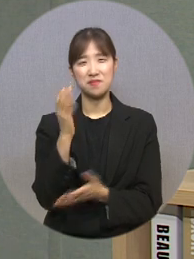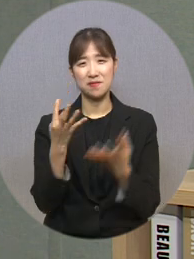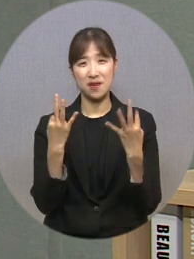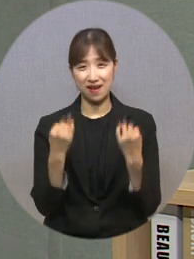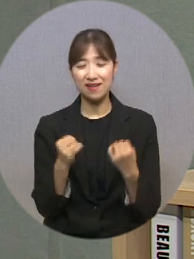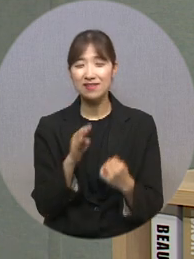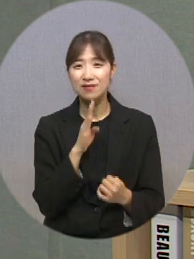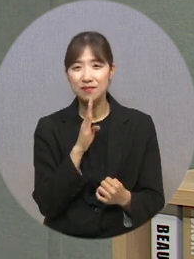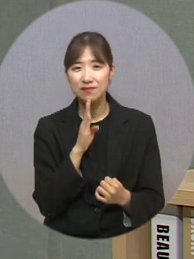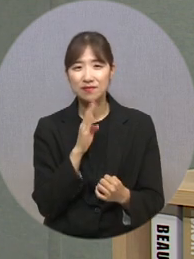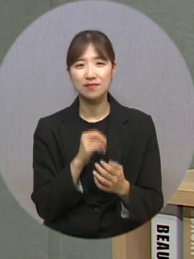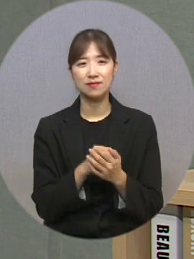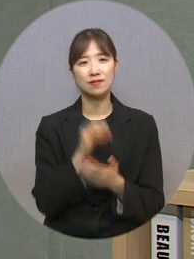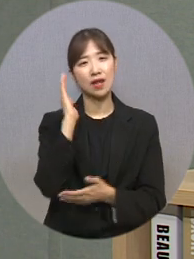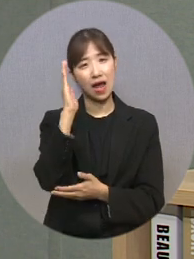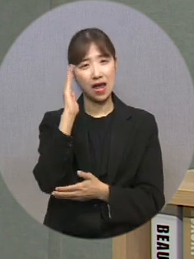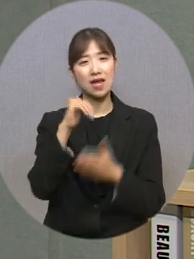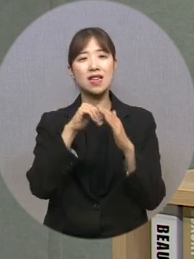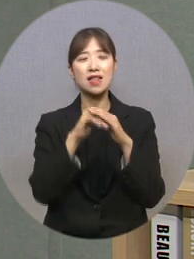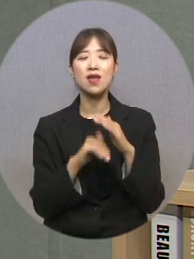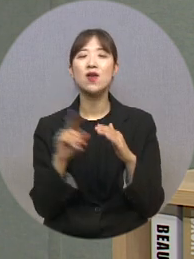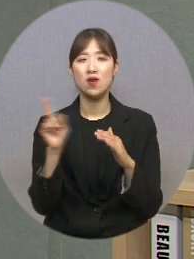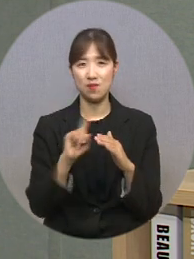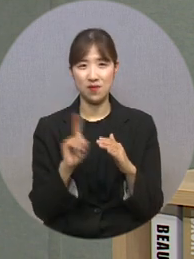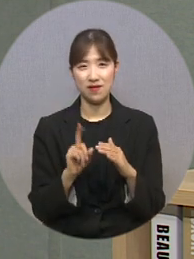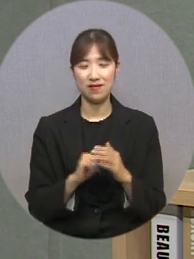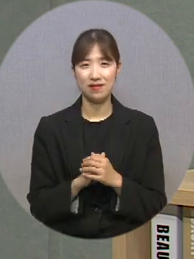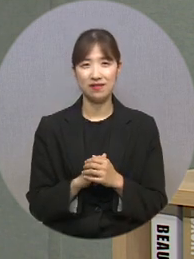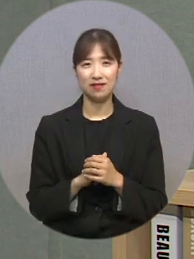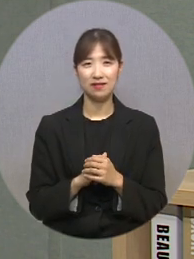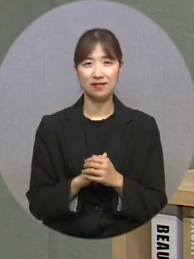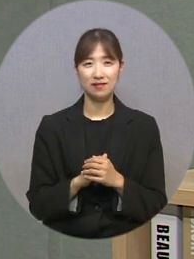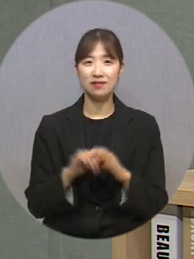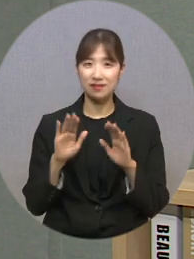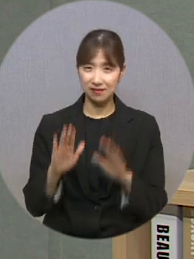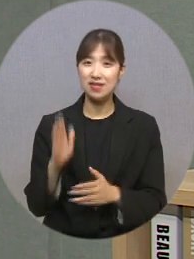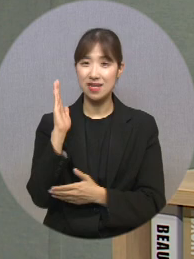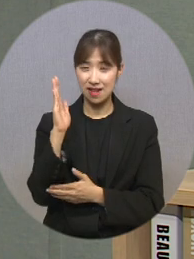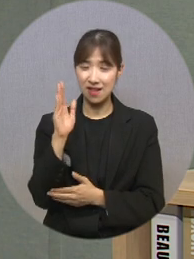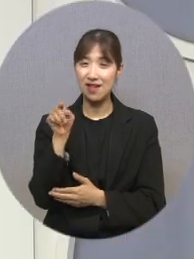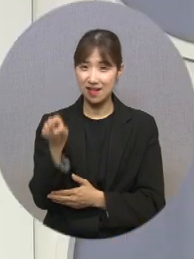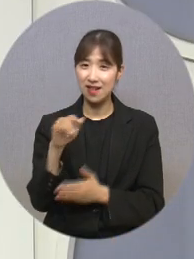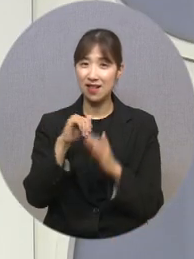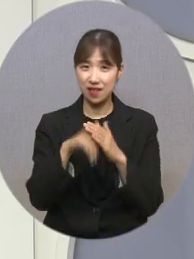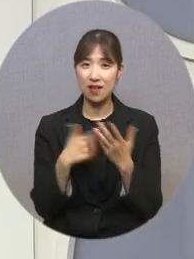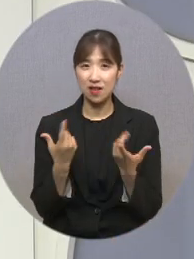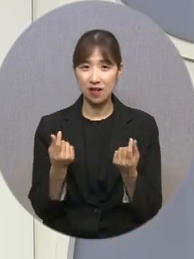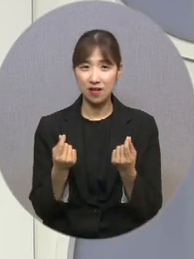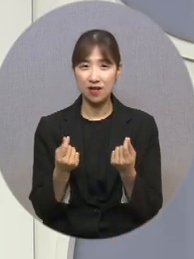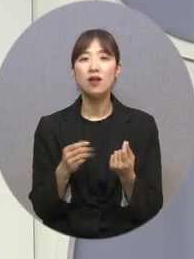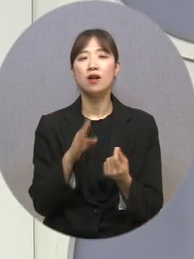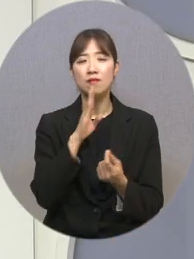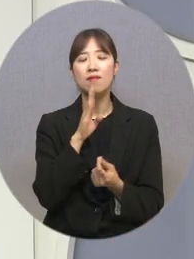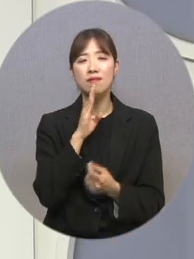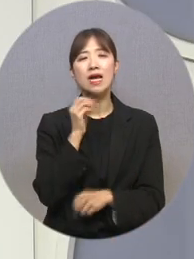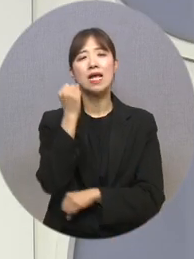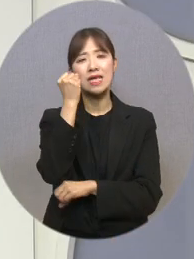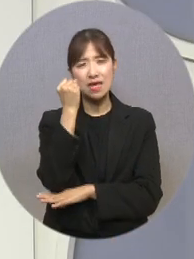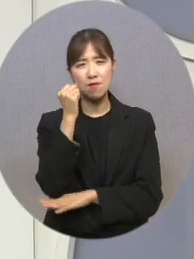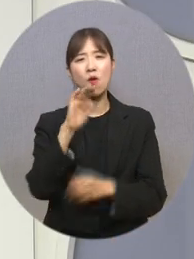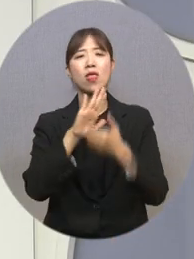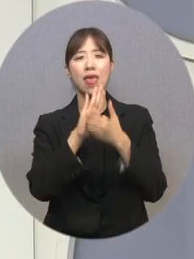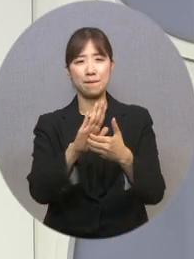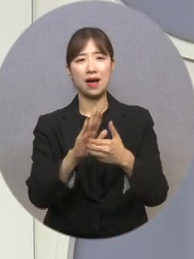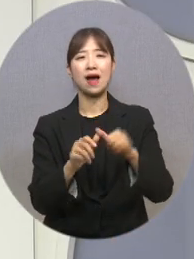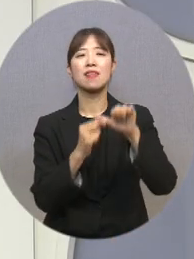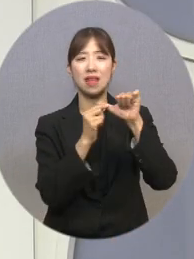계시는데 주로 강의 내용은 어떤 겁니까? 지금 얘기한 그런 겁니까? 그런 것부터 해서 기본 이제 예방이 다섯